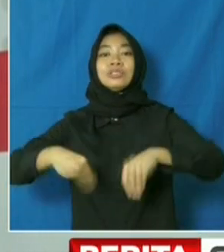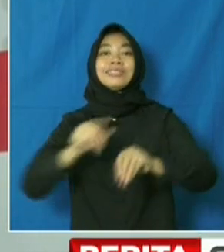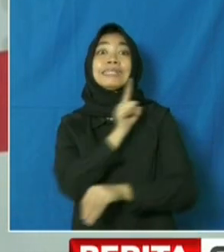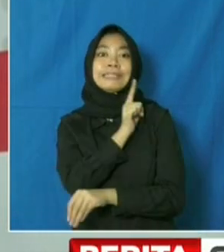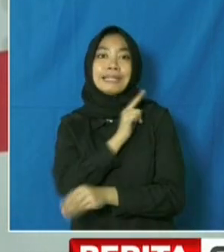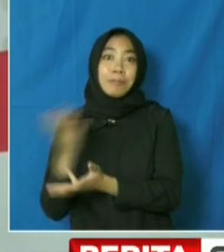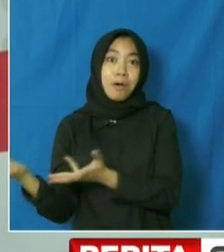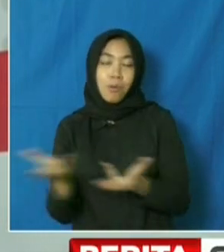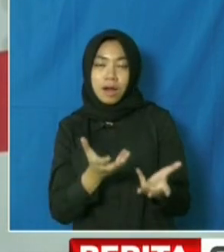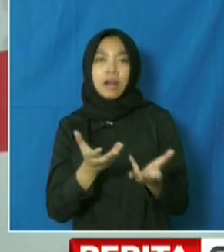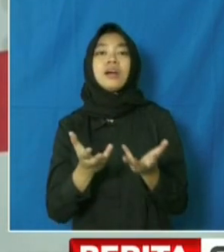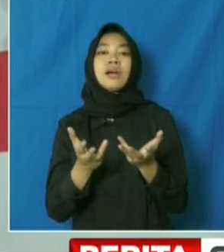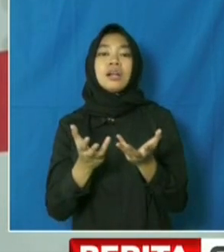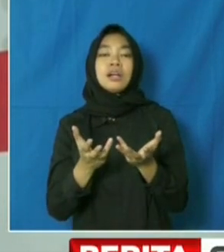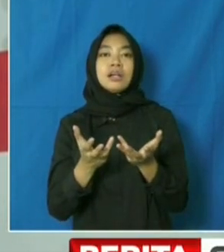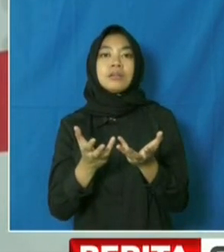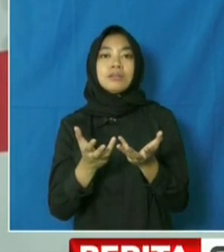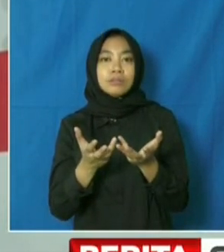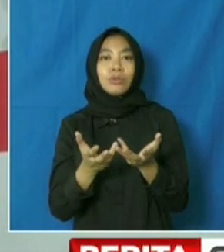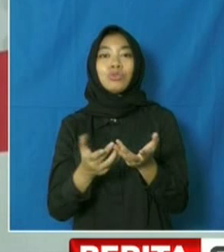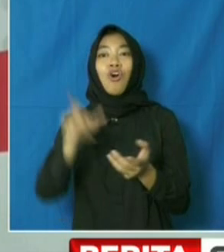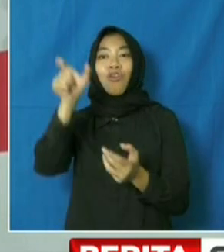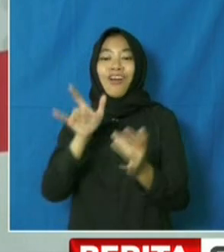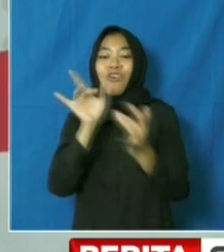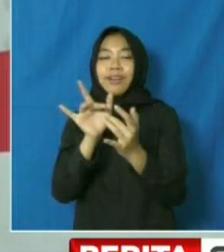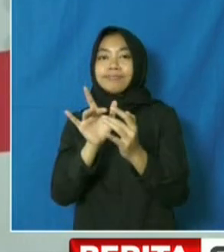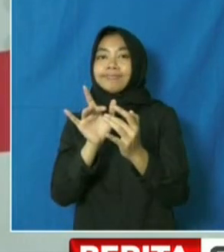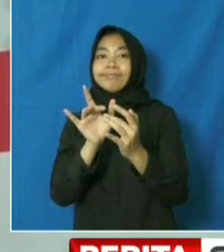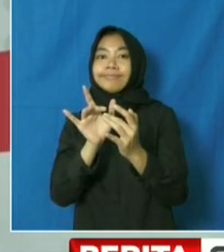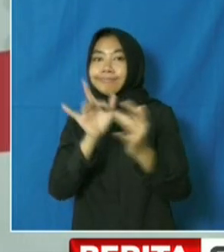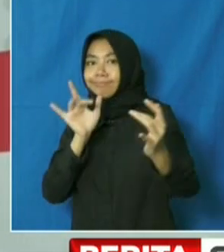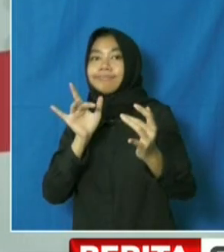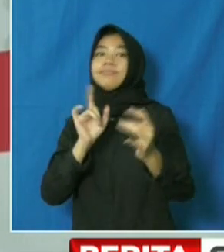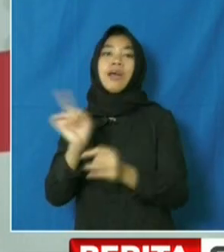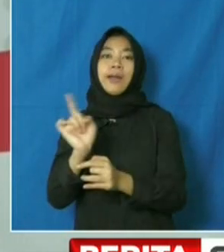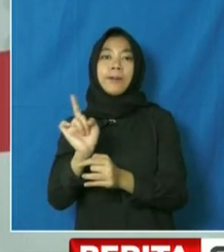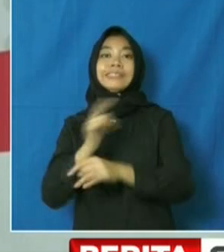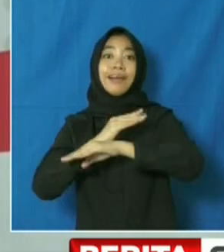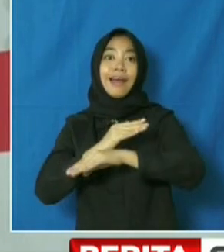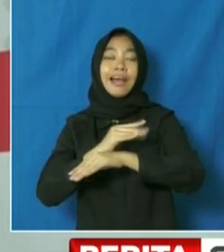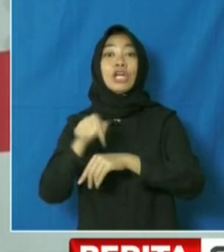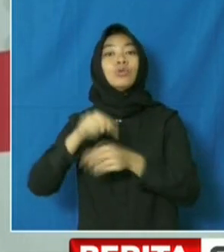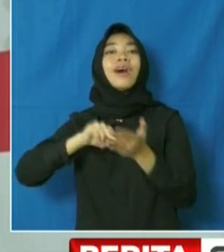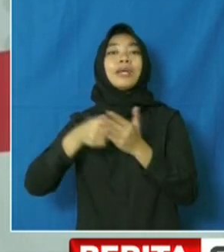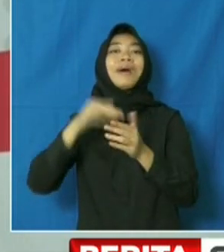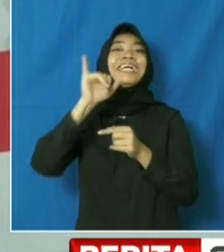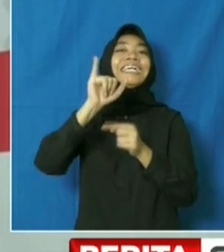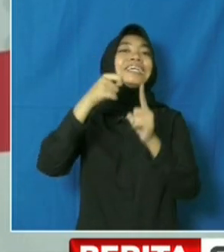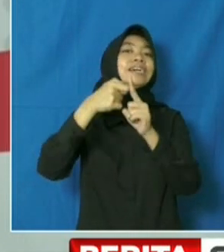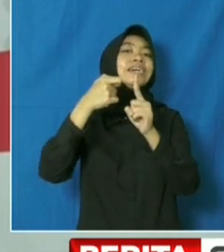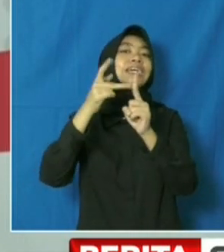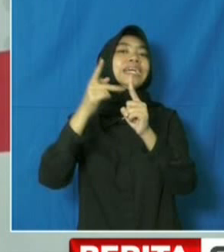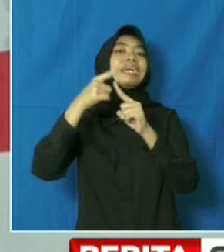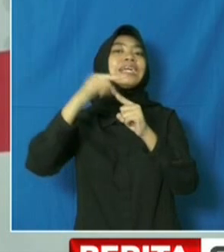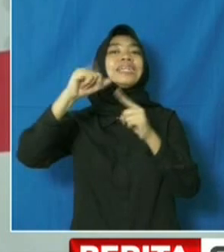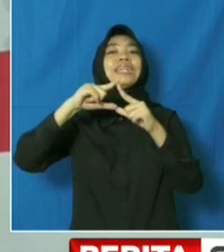sejarah sendiri dan meminimalisir kontak secara fisik ini bagian dari ikhtiar ketika ikhtiar sudah